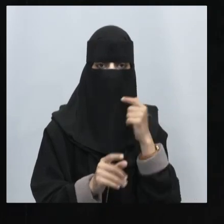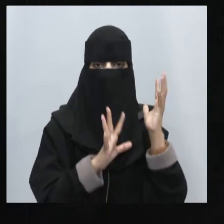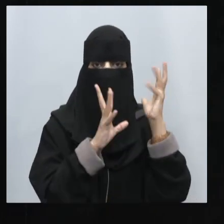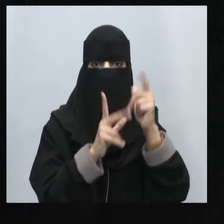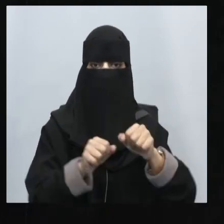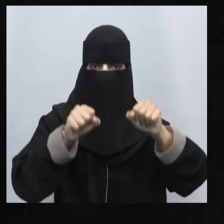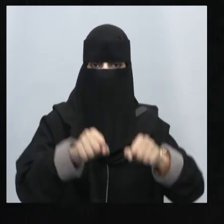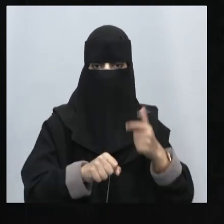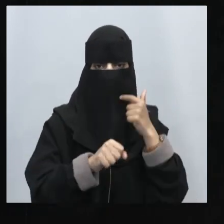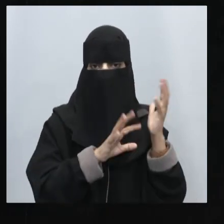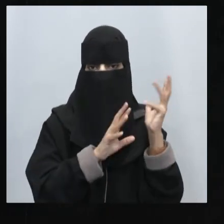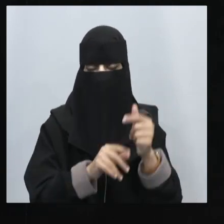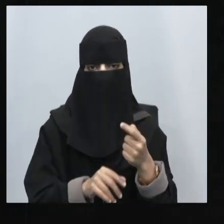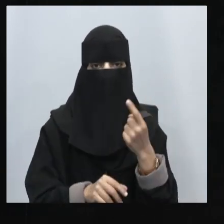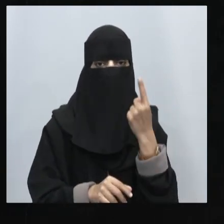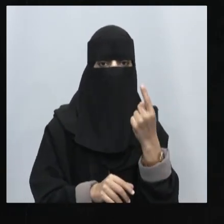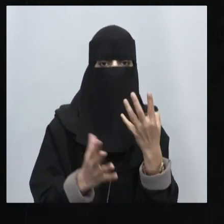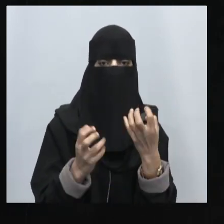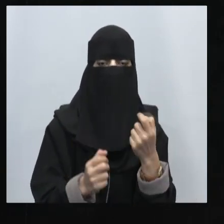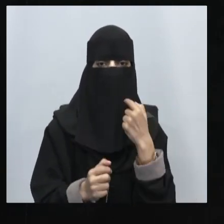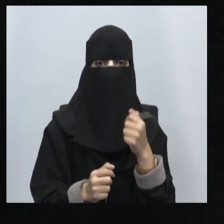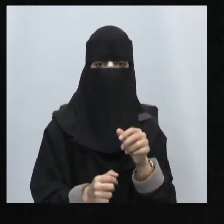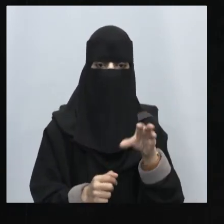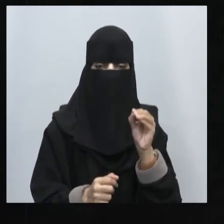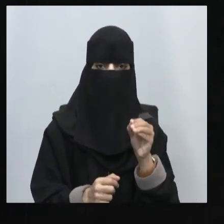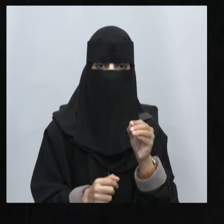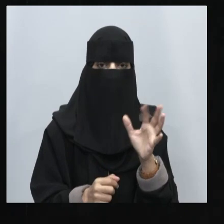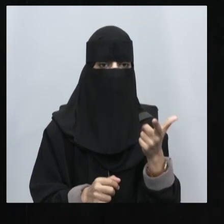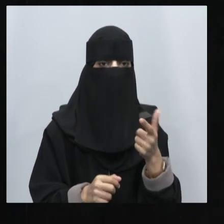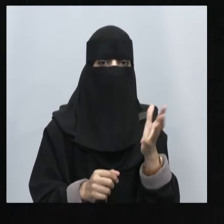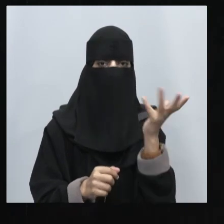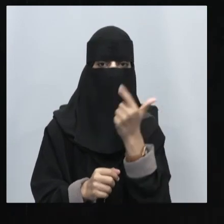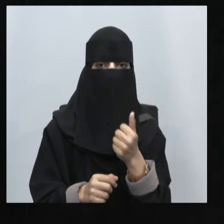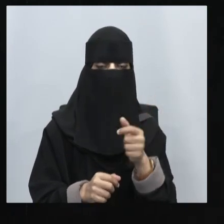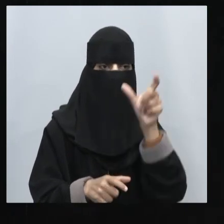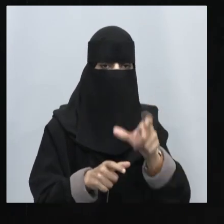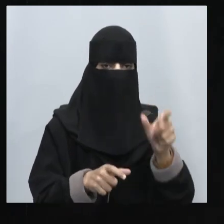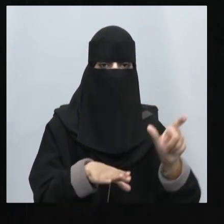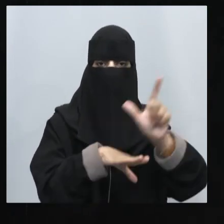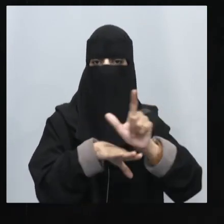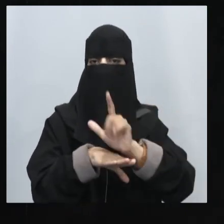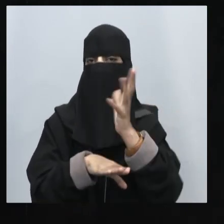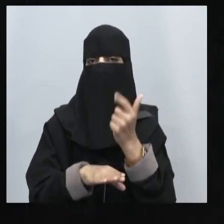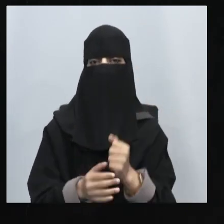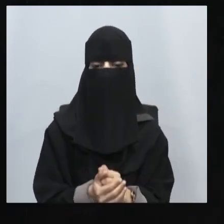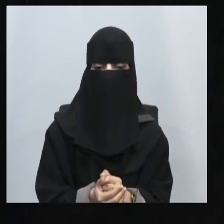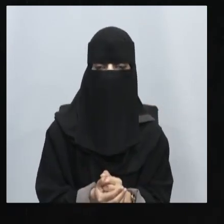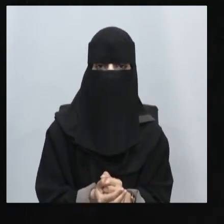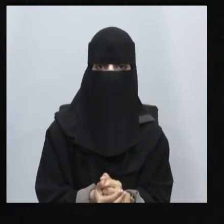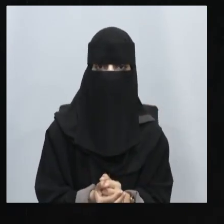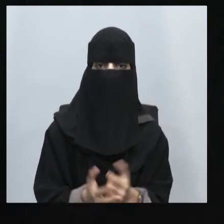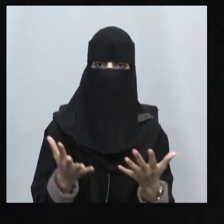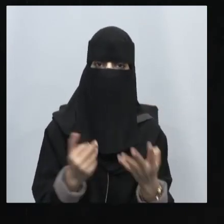كم خليفه تناوب في حكم الدوله الامويه نسترجع معلوماتنا السابقه احسنتم